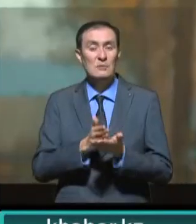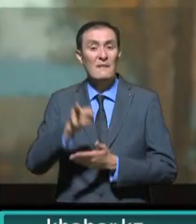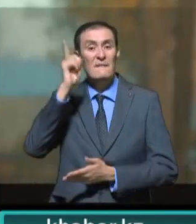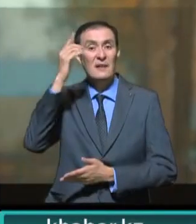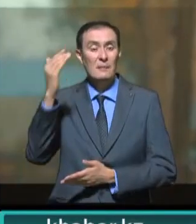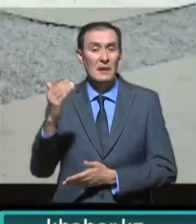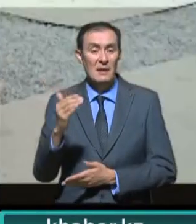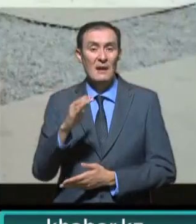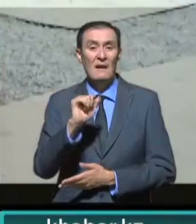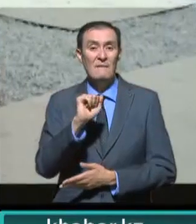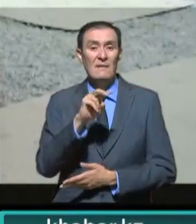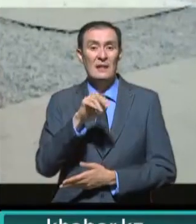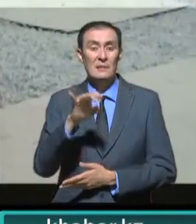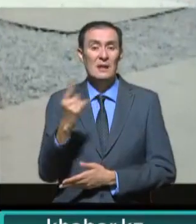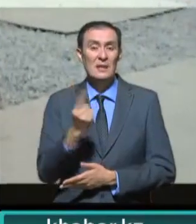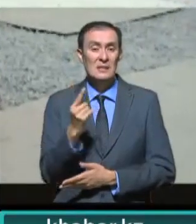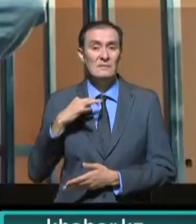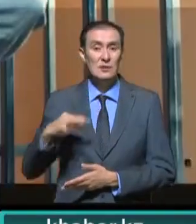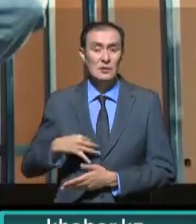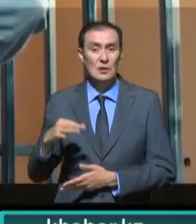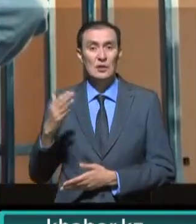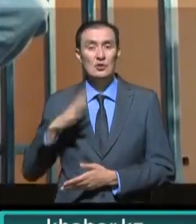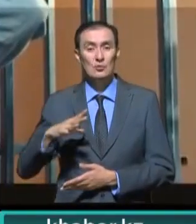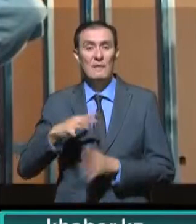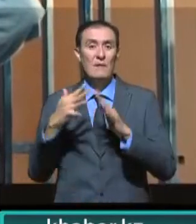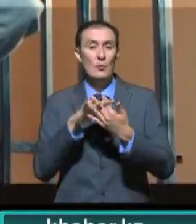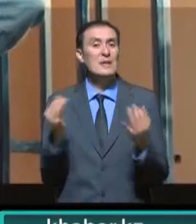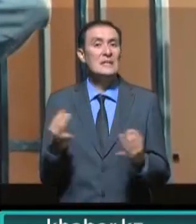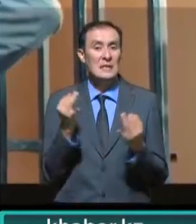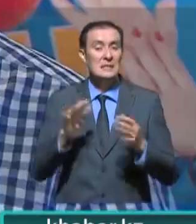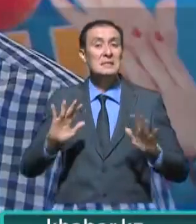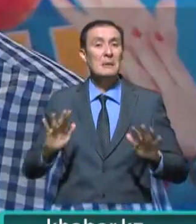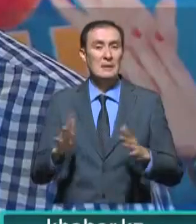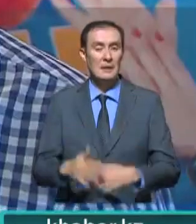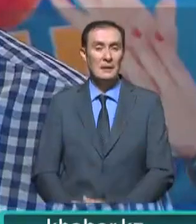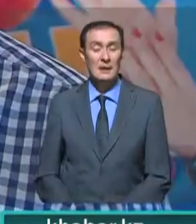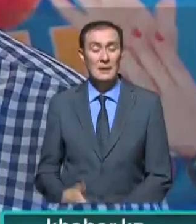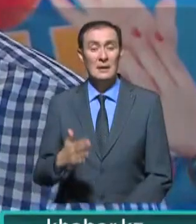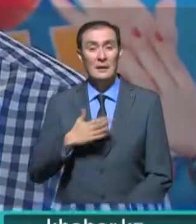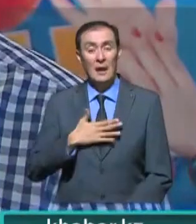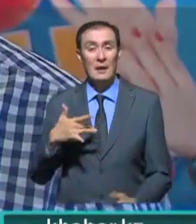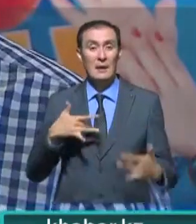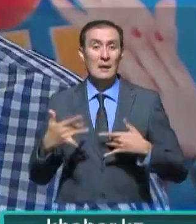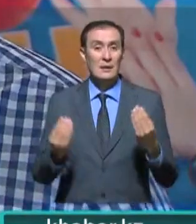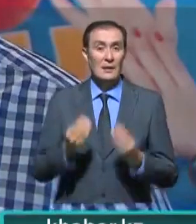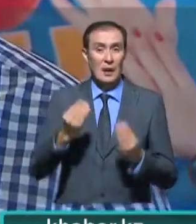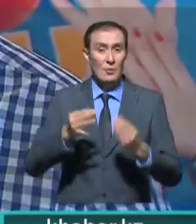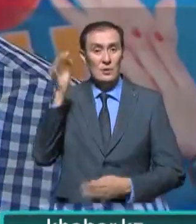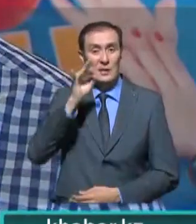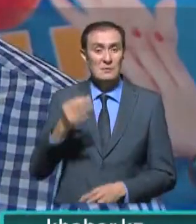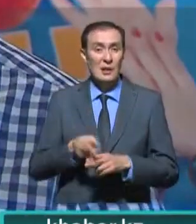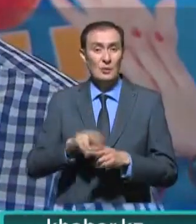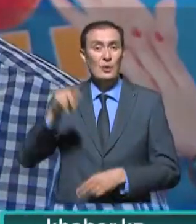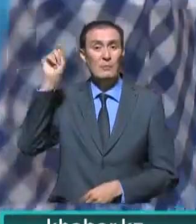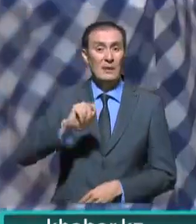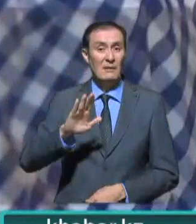Германии. Вальдемара, единственного сына Женеса, ждут в ауле интересные события. Я играю этого немца, который вернулся в